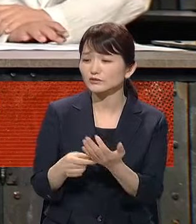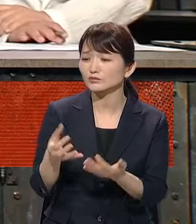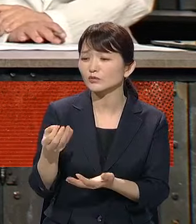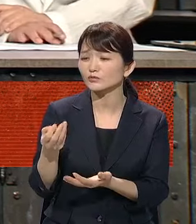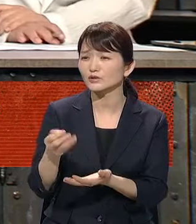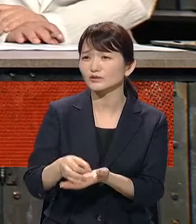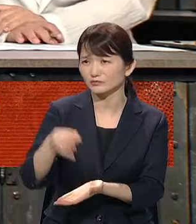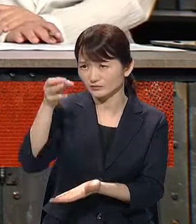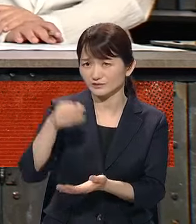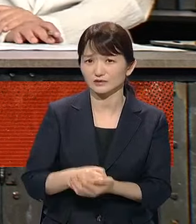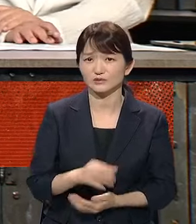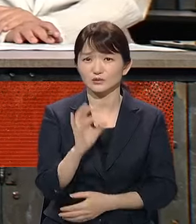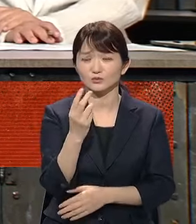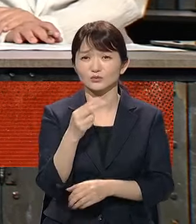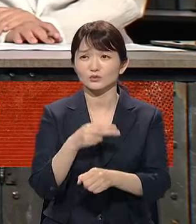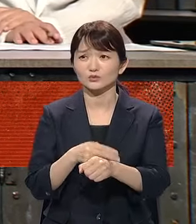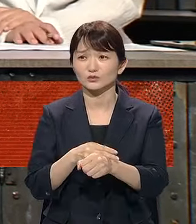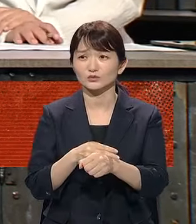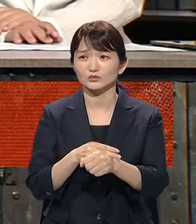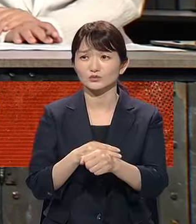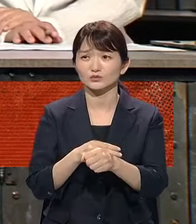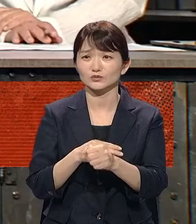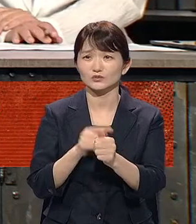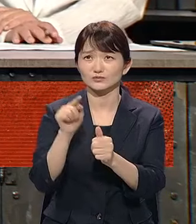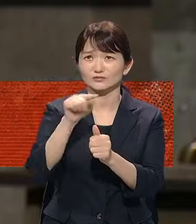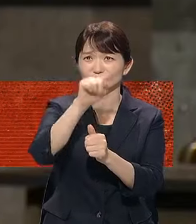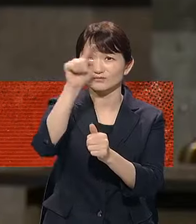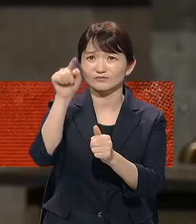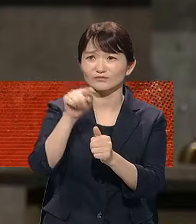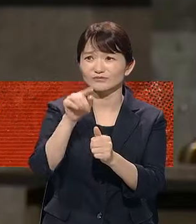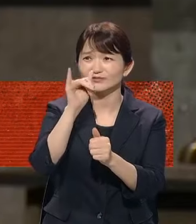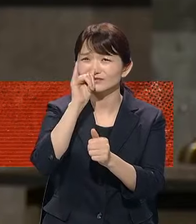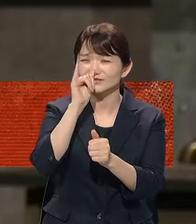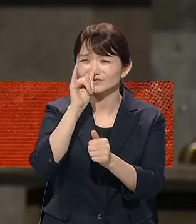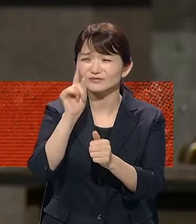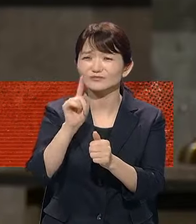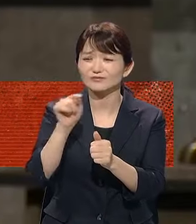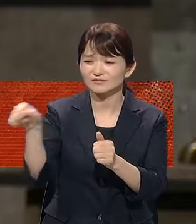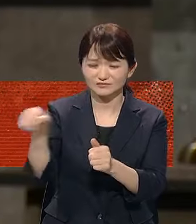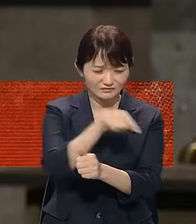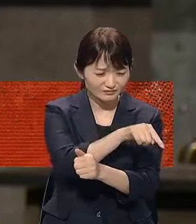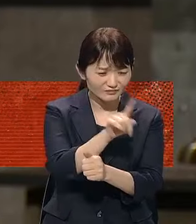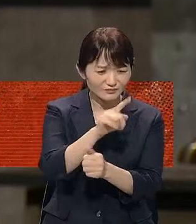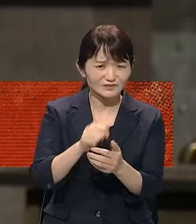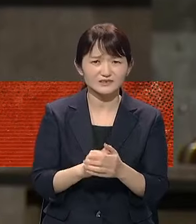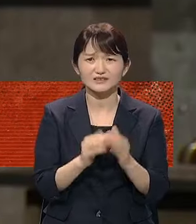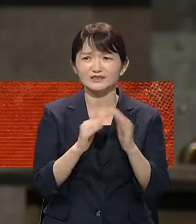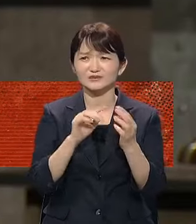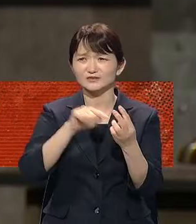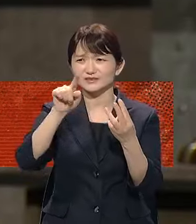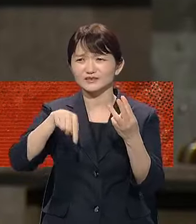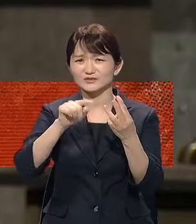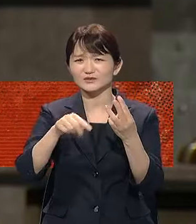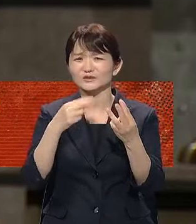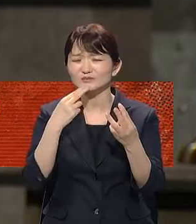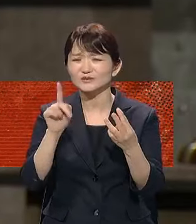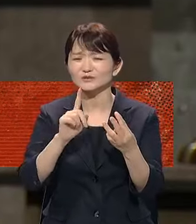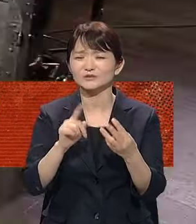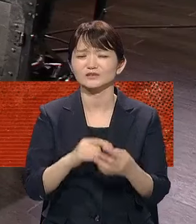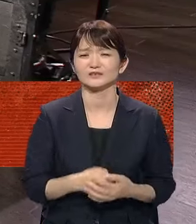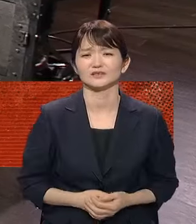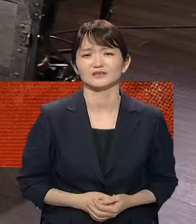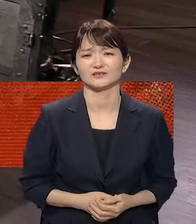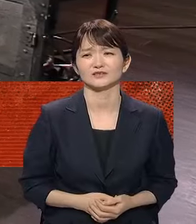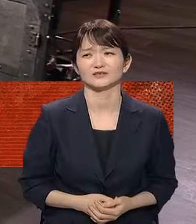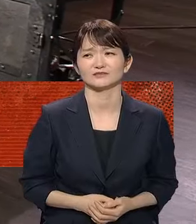교수님 오윤성 교수님 머리 위에 말풍선 하나 그려 주실 수 있나요 야 너희들은 집에 삼촌도 없냐 예 뭐